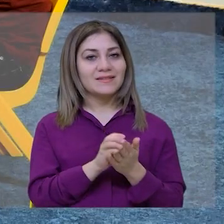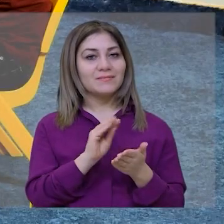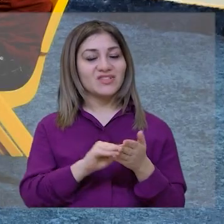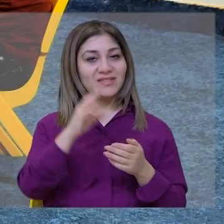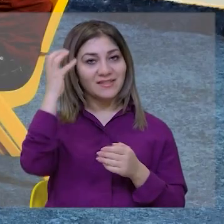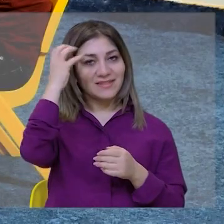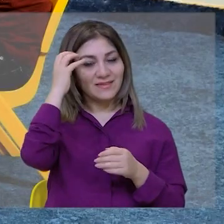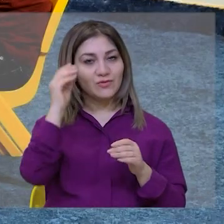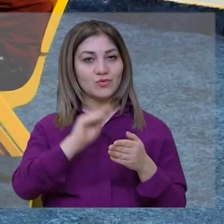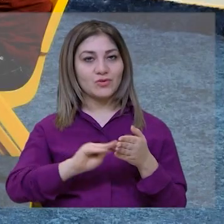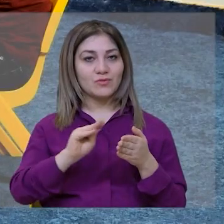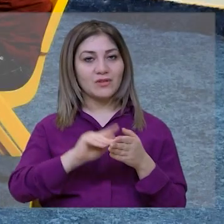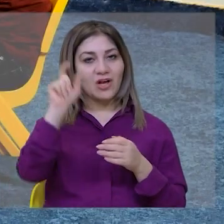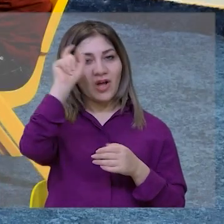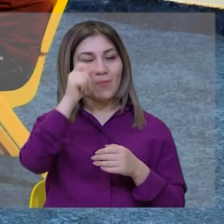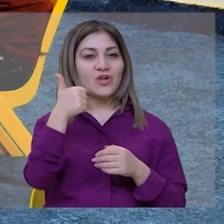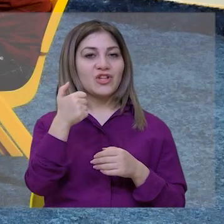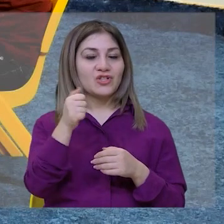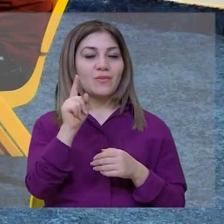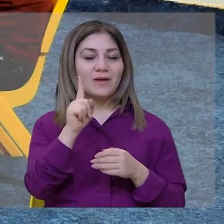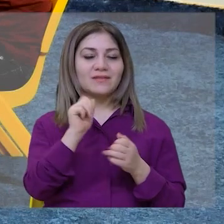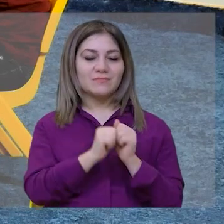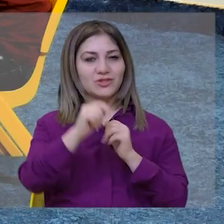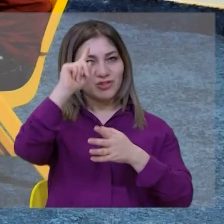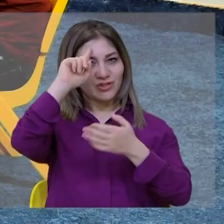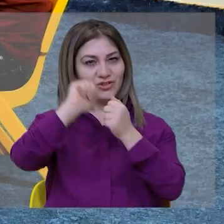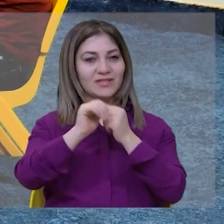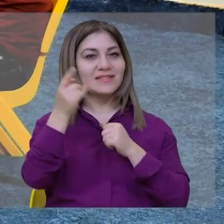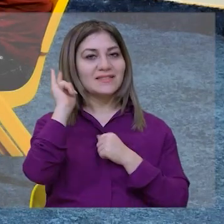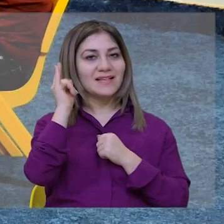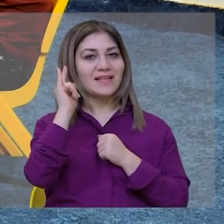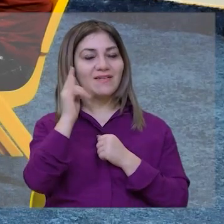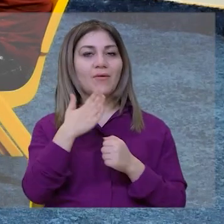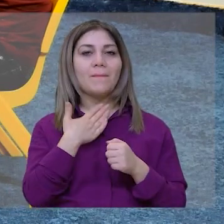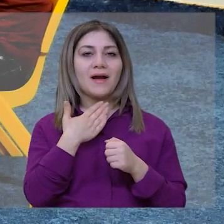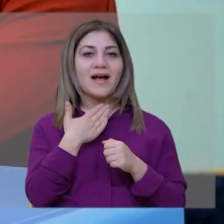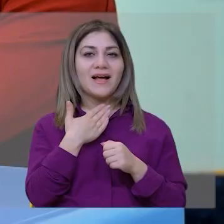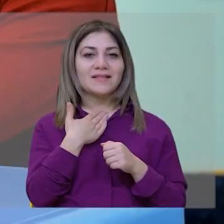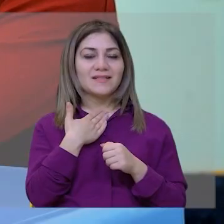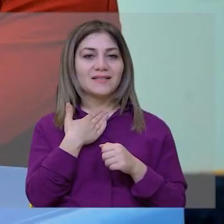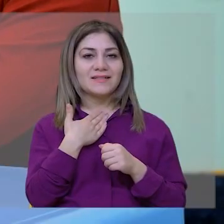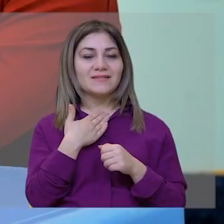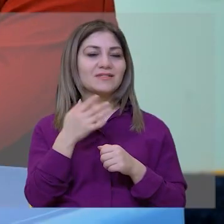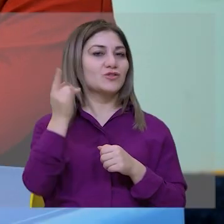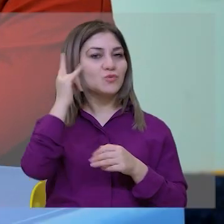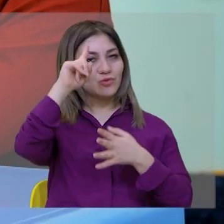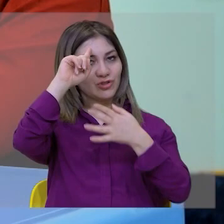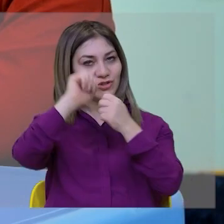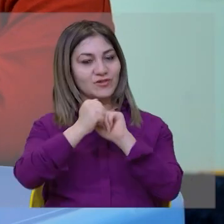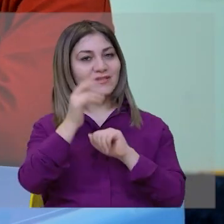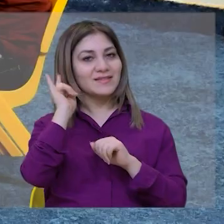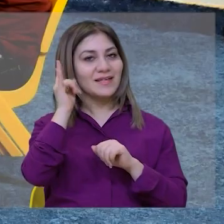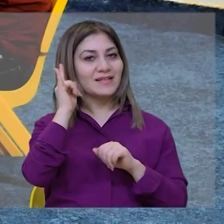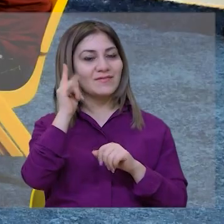սև տառերով, դուք գրում եք կապույտ գրիչով, բայց միշտ հիշեք ձայնավոր եւ բաղաձայն հնչյունները, որովհետեւ